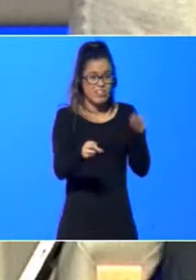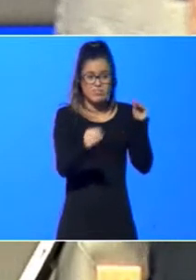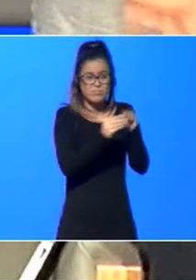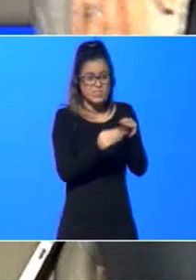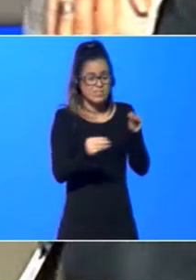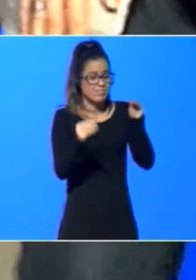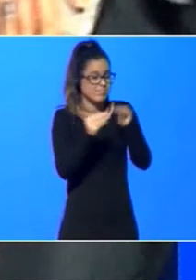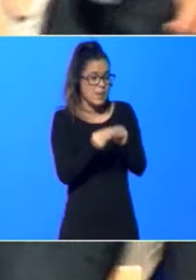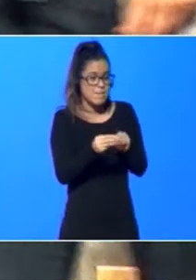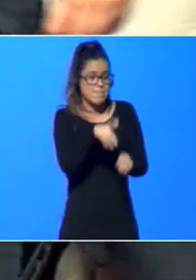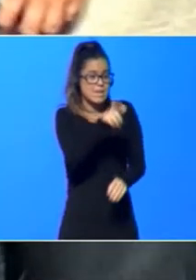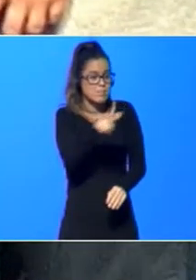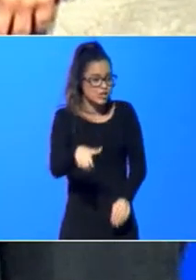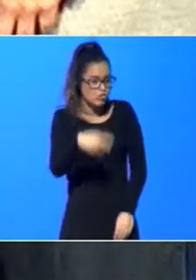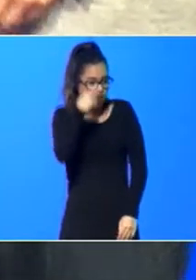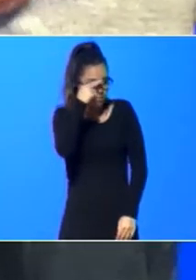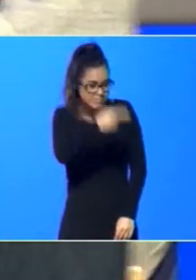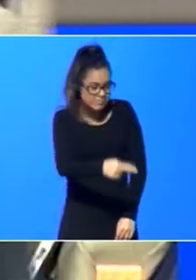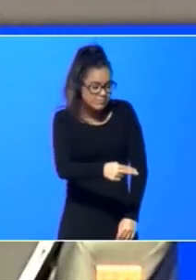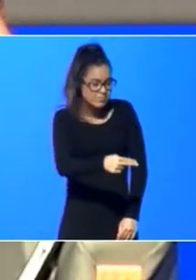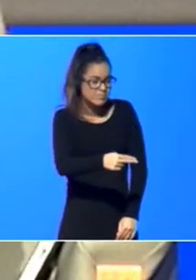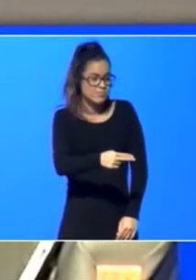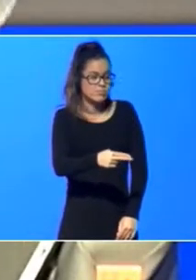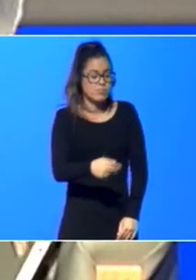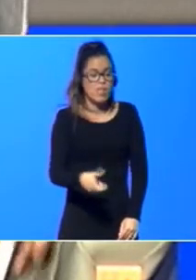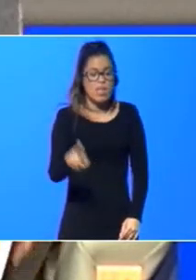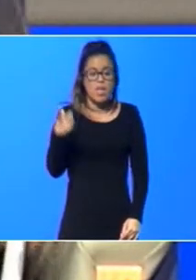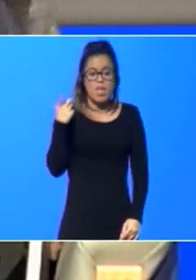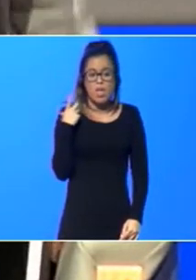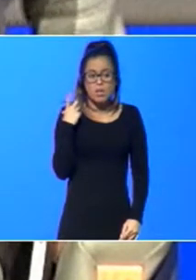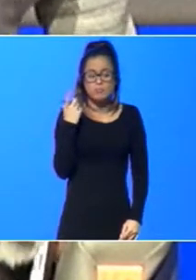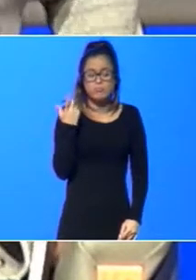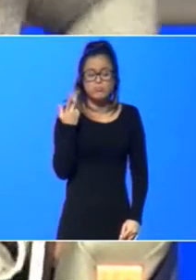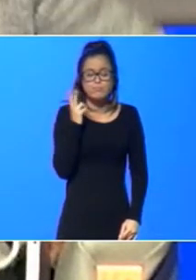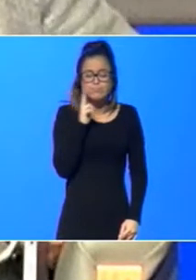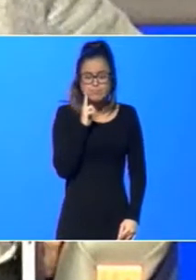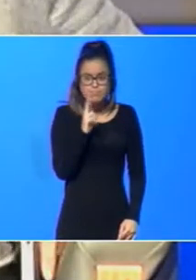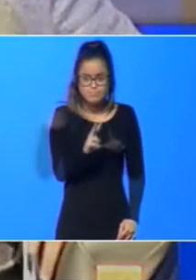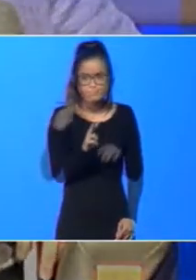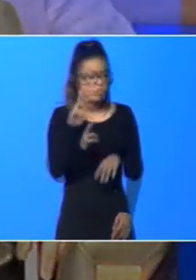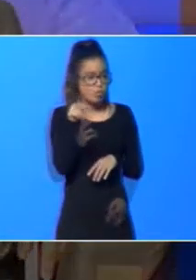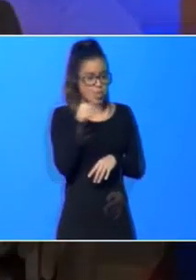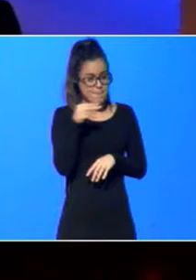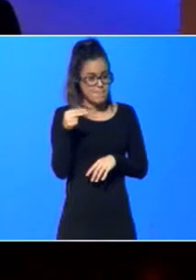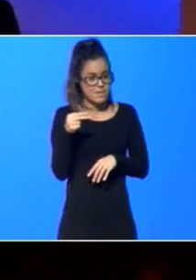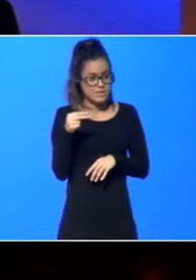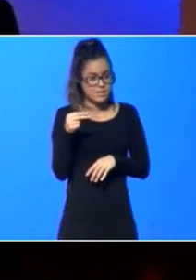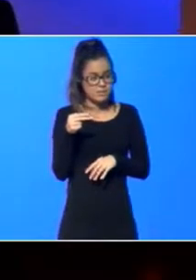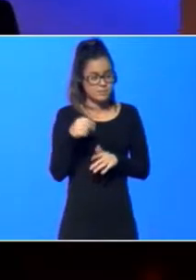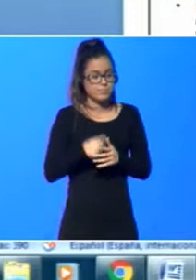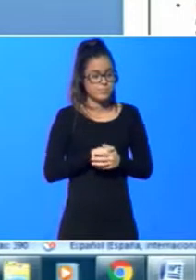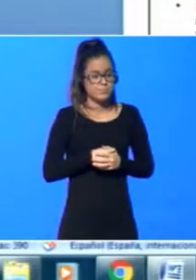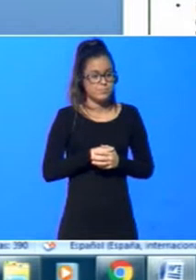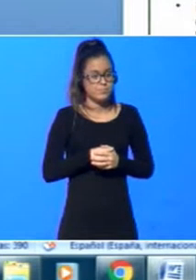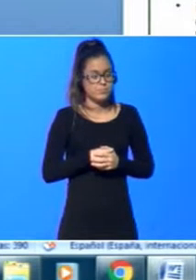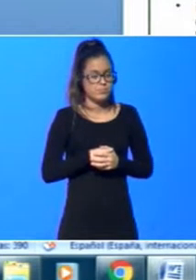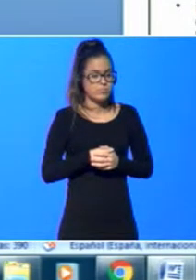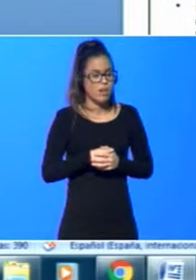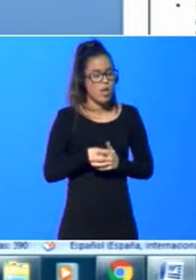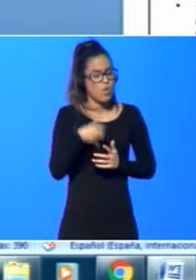izan kontutan. Eta atzo ikusi izan hor daukagu, kostau egin